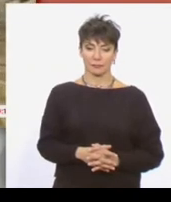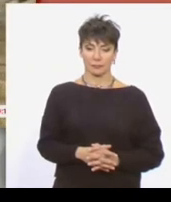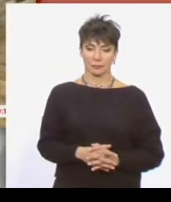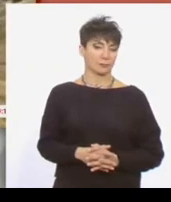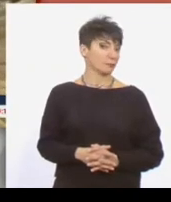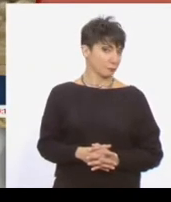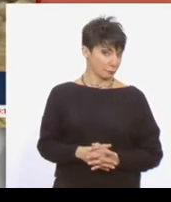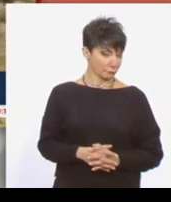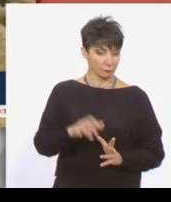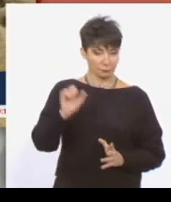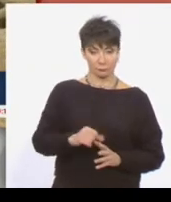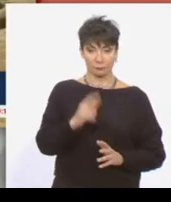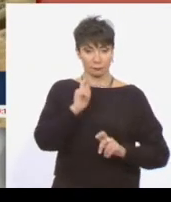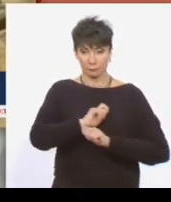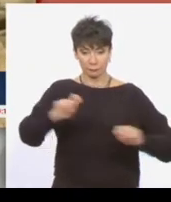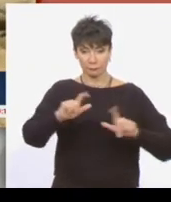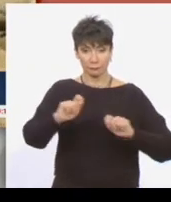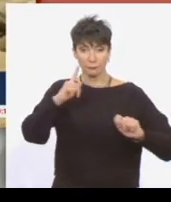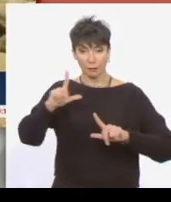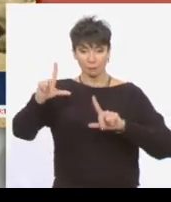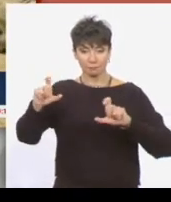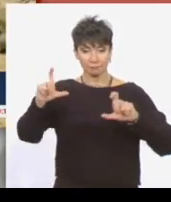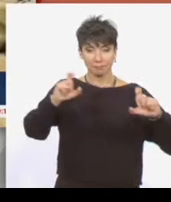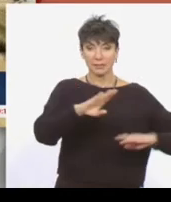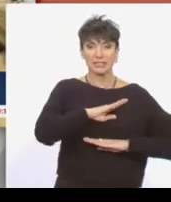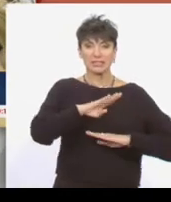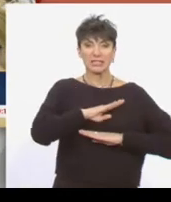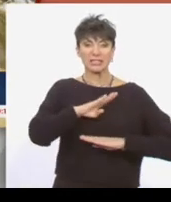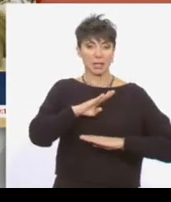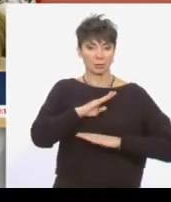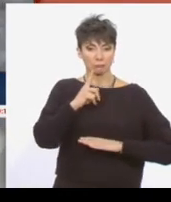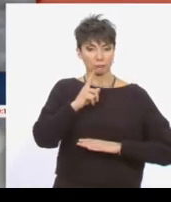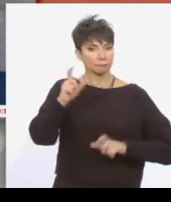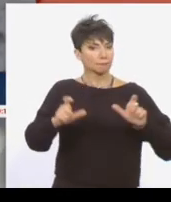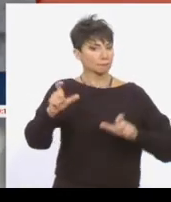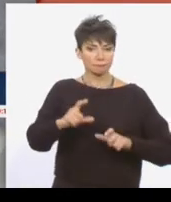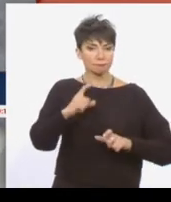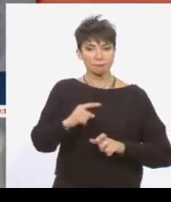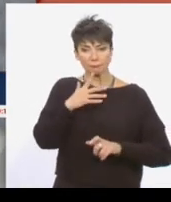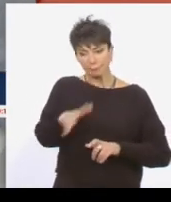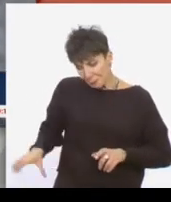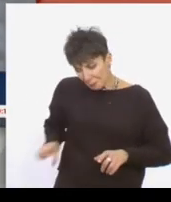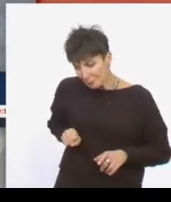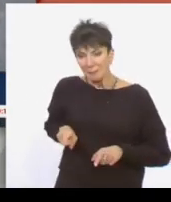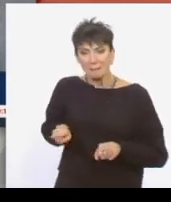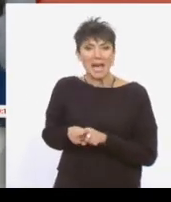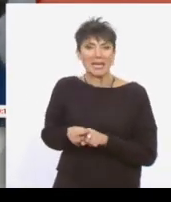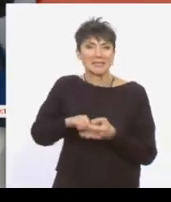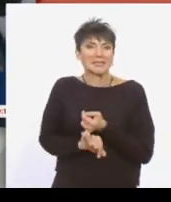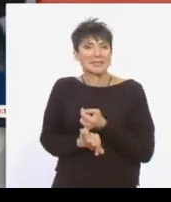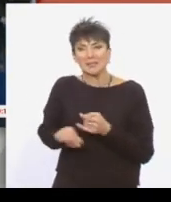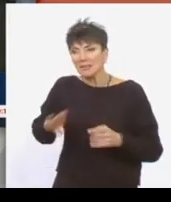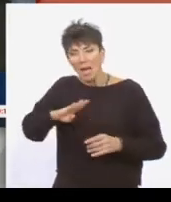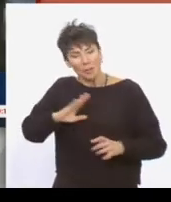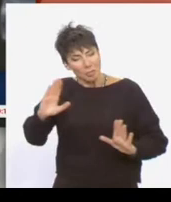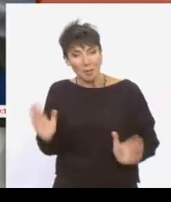Τον γύρο των κοινωνικών δικτύων κάνουν οι φωτογραφίες στρατιωτών που μην μπορώντας να αποχωριστούν τα ζωάκια τους, τα πήραν μαζί τους στις στρατιωτικές